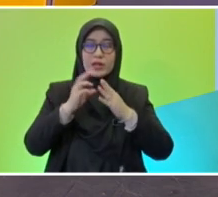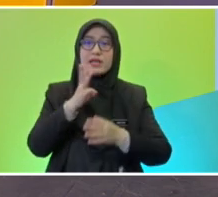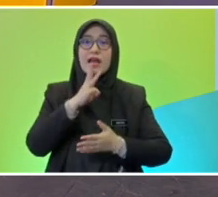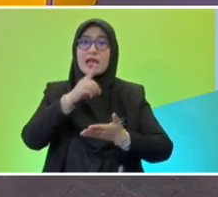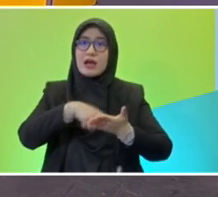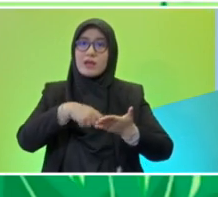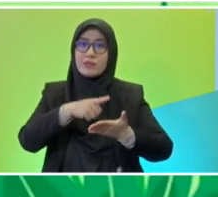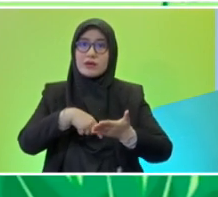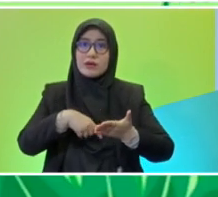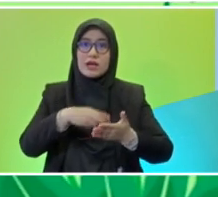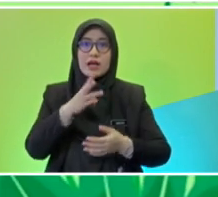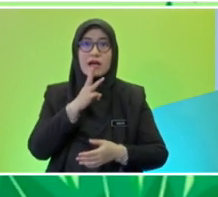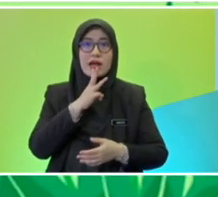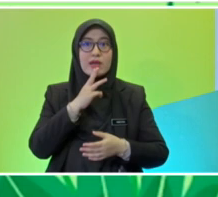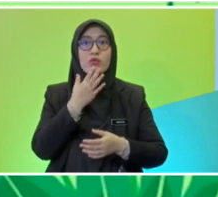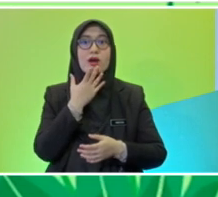wanita